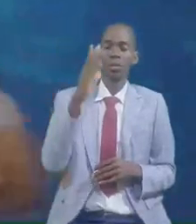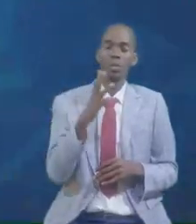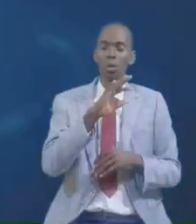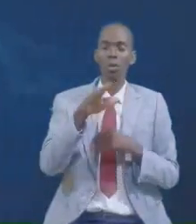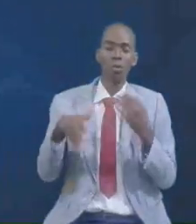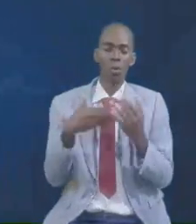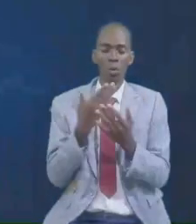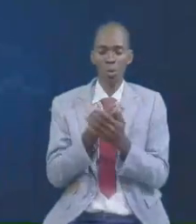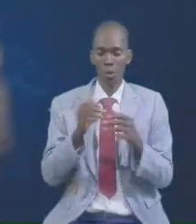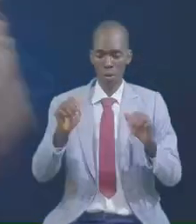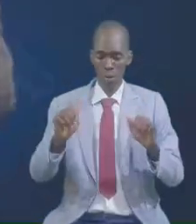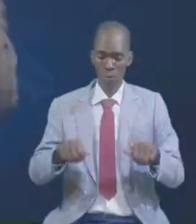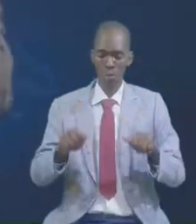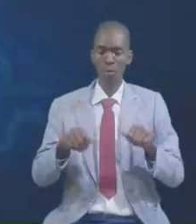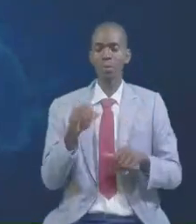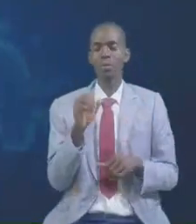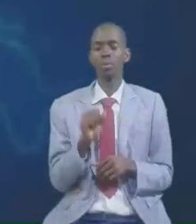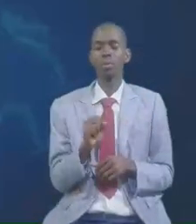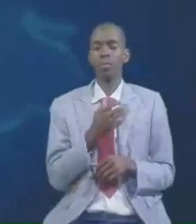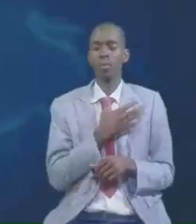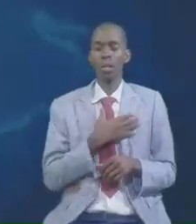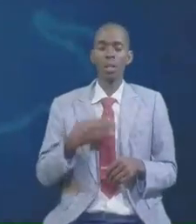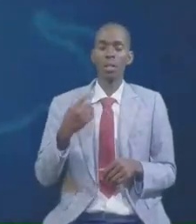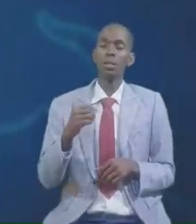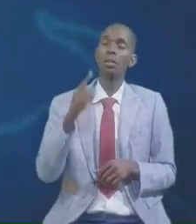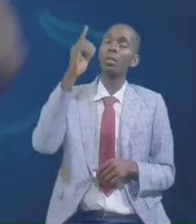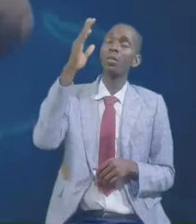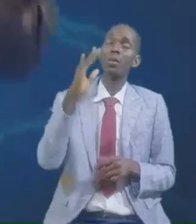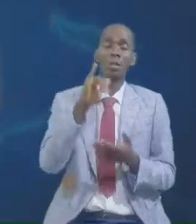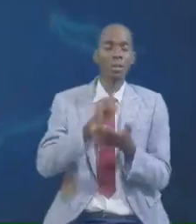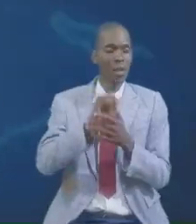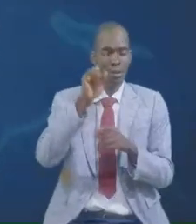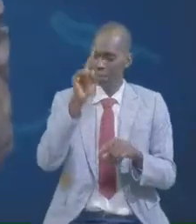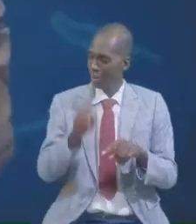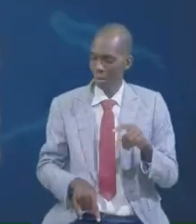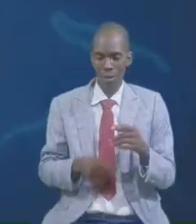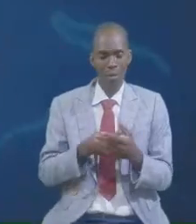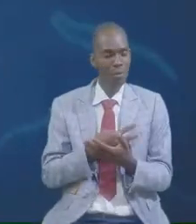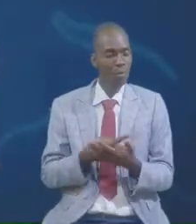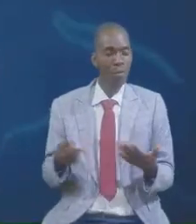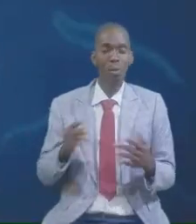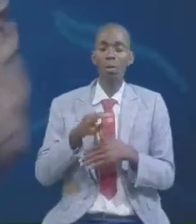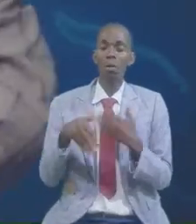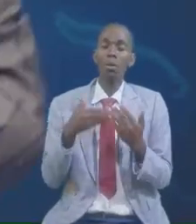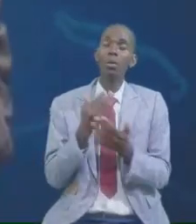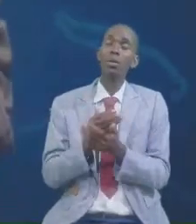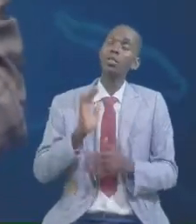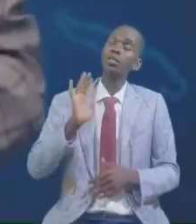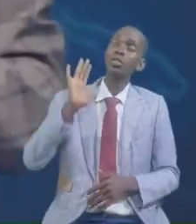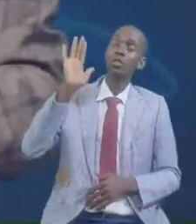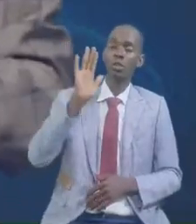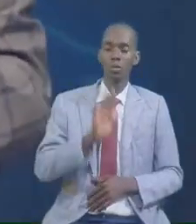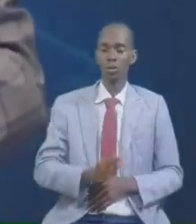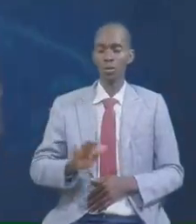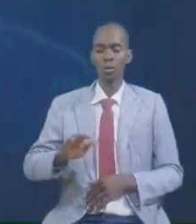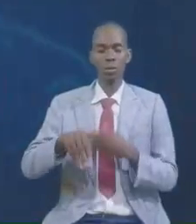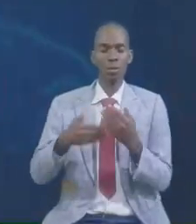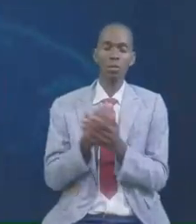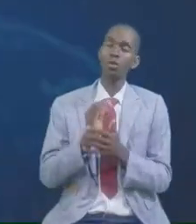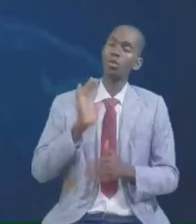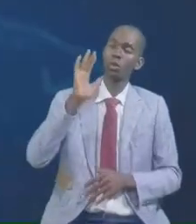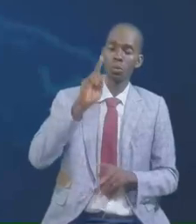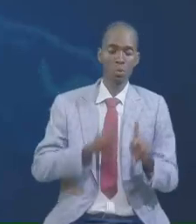Dieu de toute possibilité, Dieu qui ne peut faillir, tous tes enfants, tout ton peuple